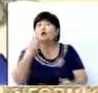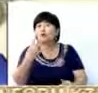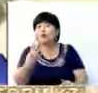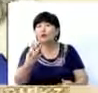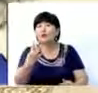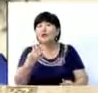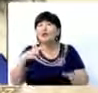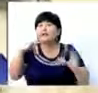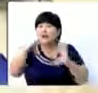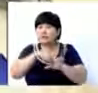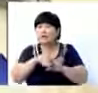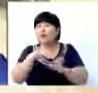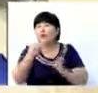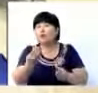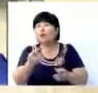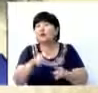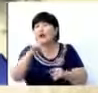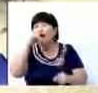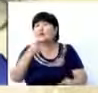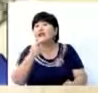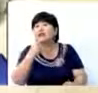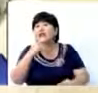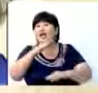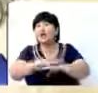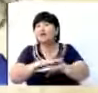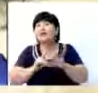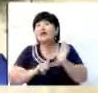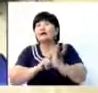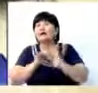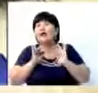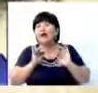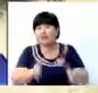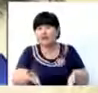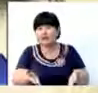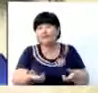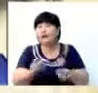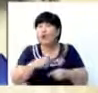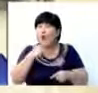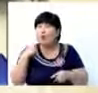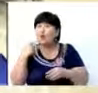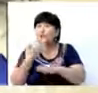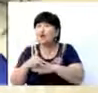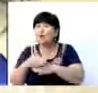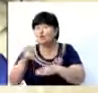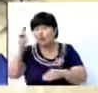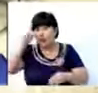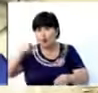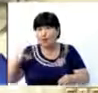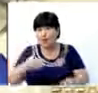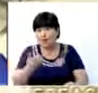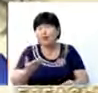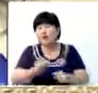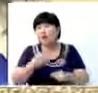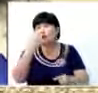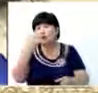дағдыны қамтиды. Ол 4 дағды қазақ тілі пәні бойынша іске асады. Яғни орыс бөліміндегі оқушылар осы